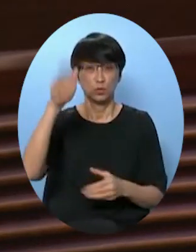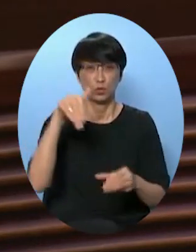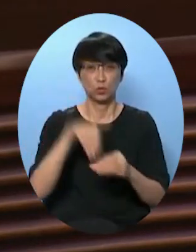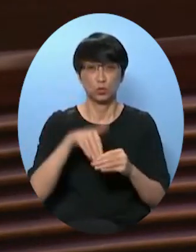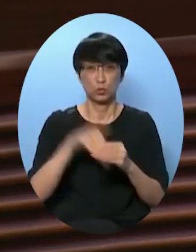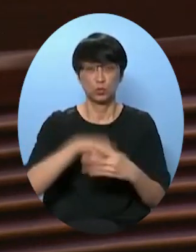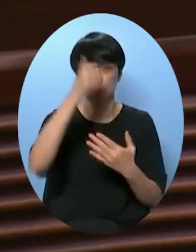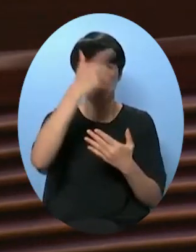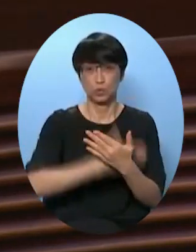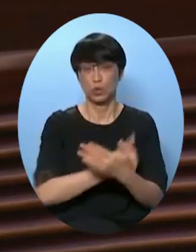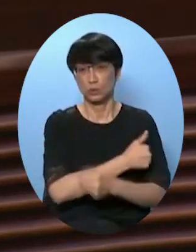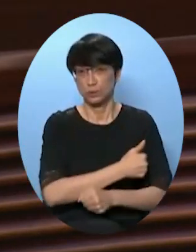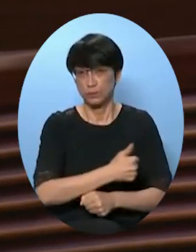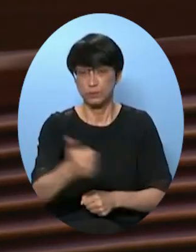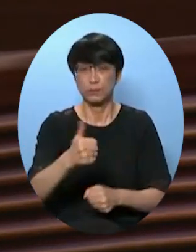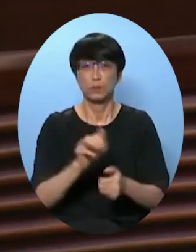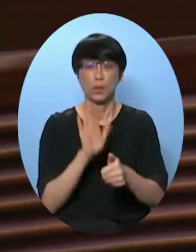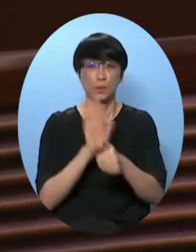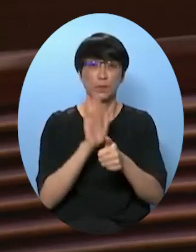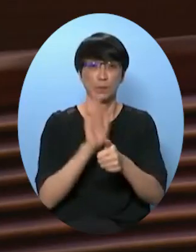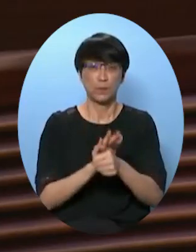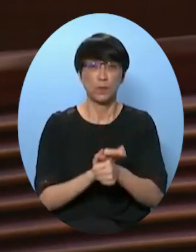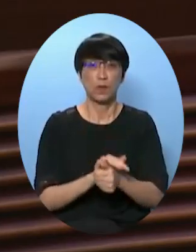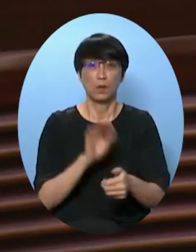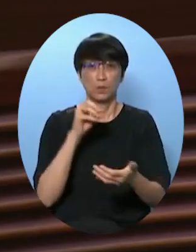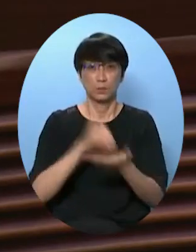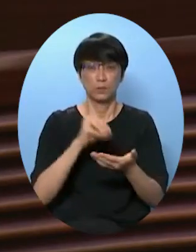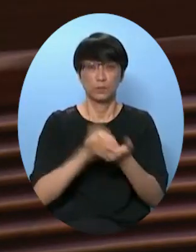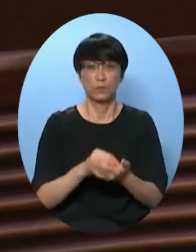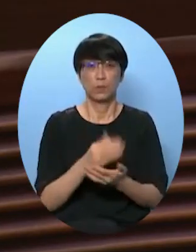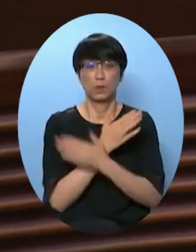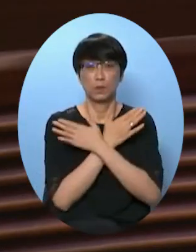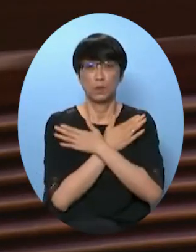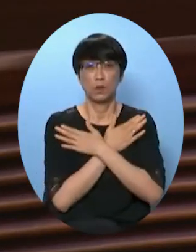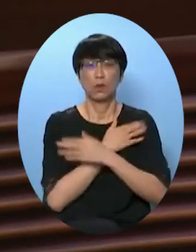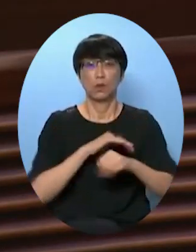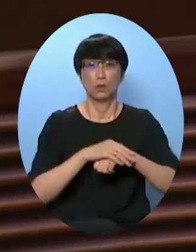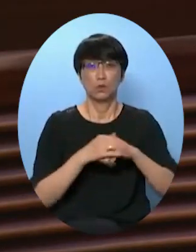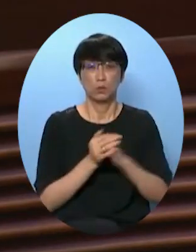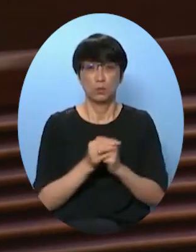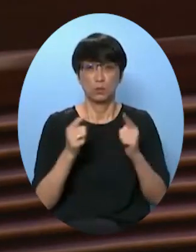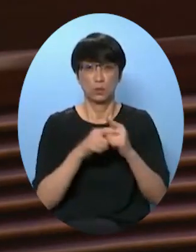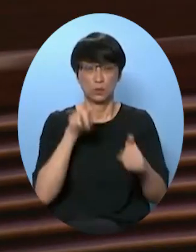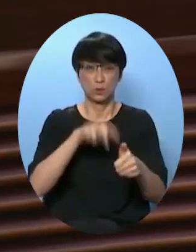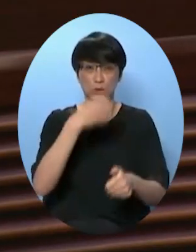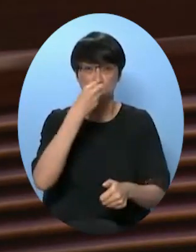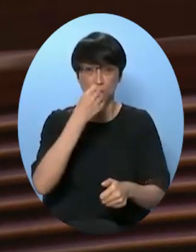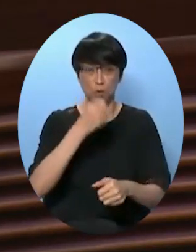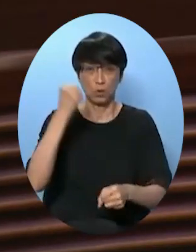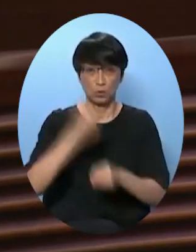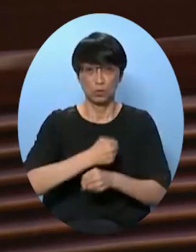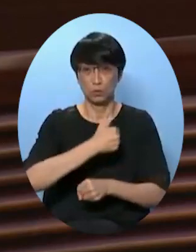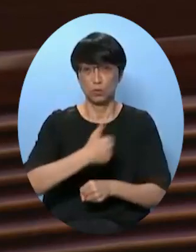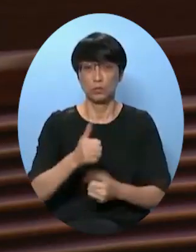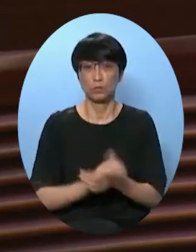臻完美，提供制度保障，確保愛國者治港的原則得以充分落實。在接下